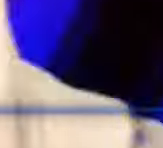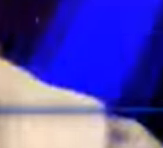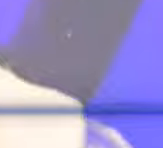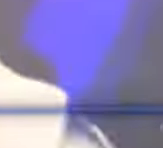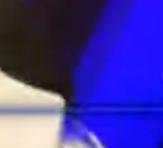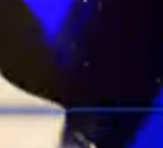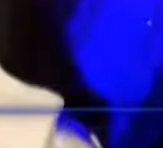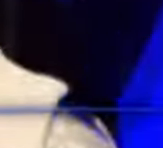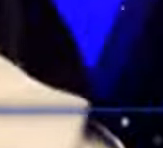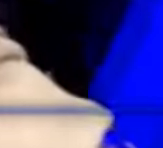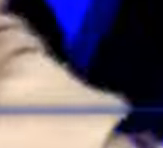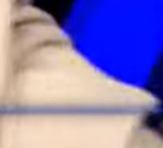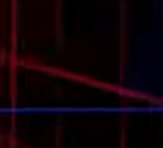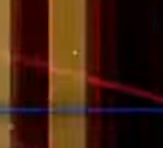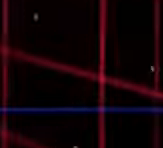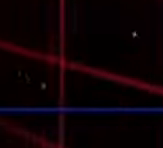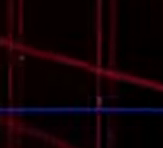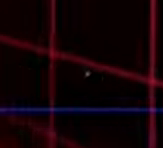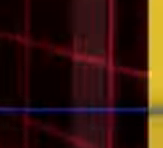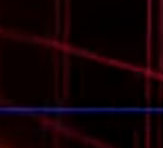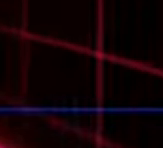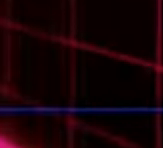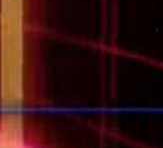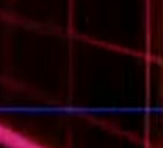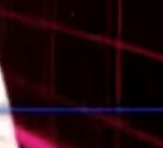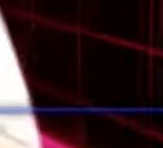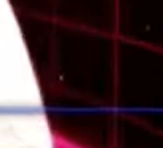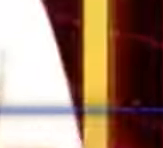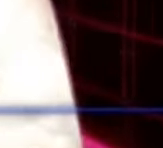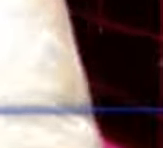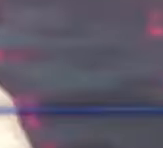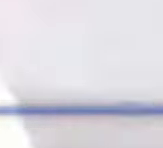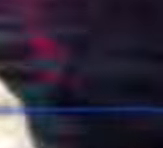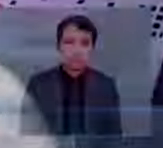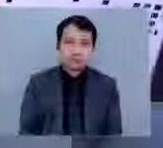of Bangsamoro Pop na si Shaira magka-comeback.